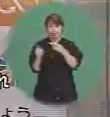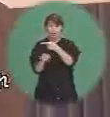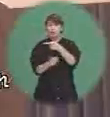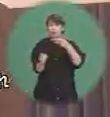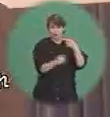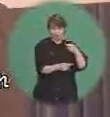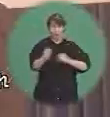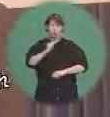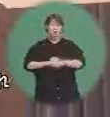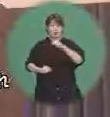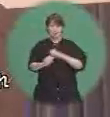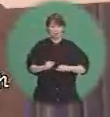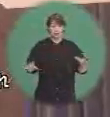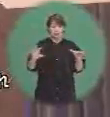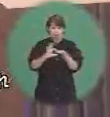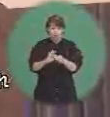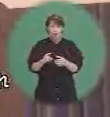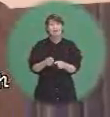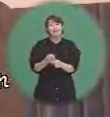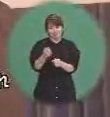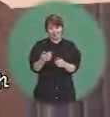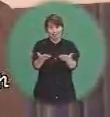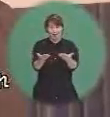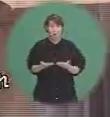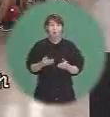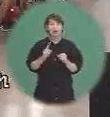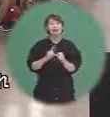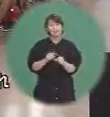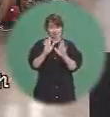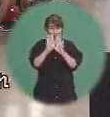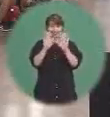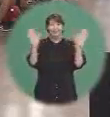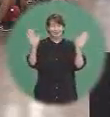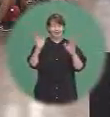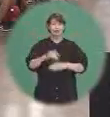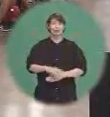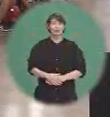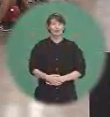の行動につなげるきっかけにしてもらおうと開催されました。